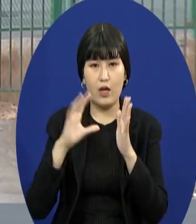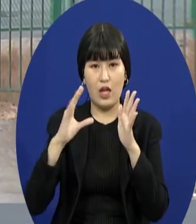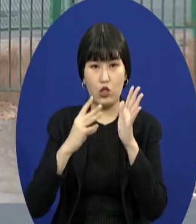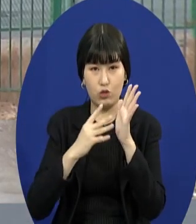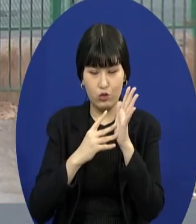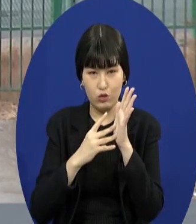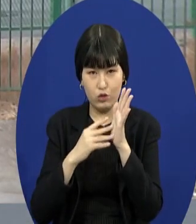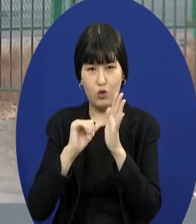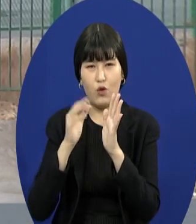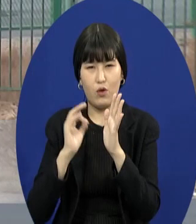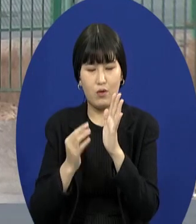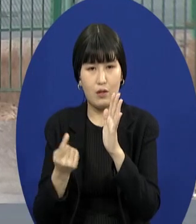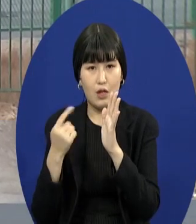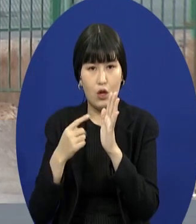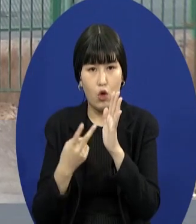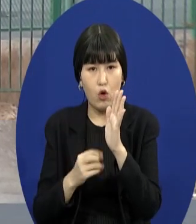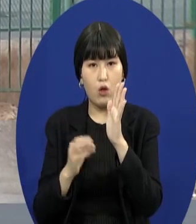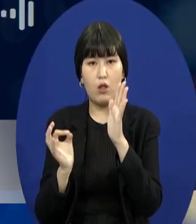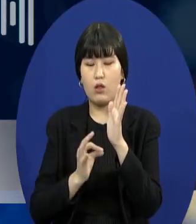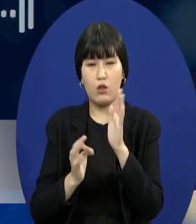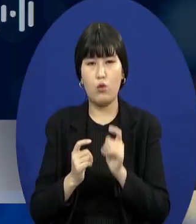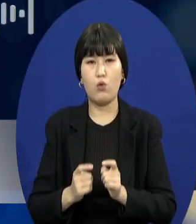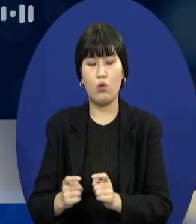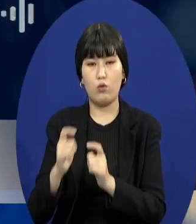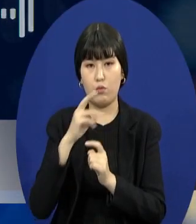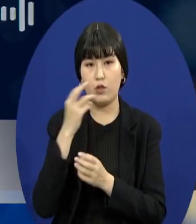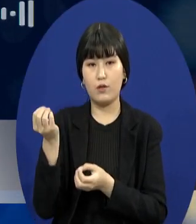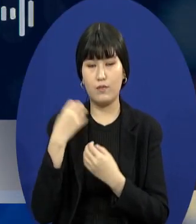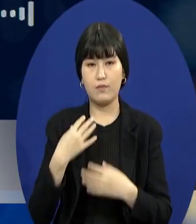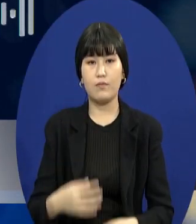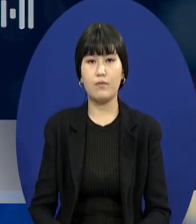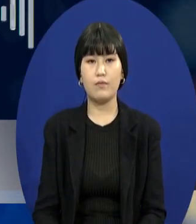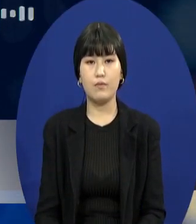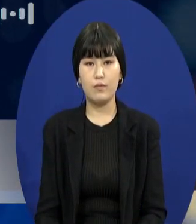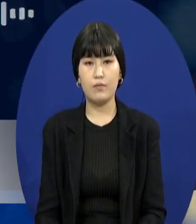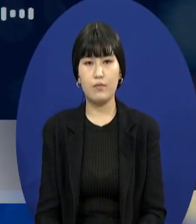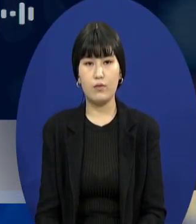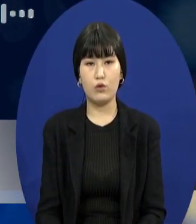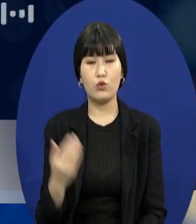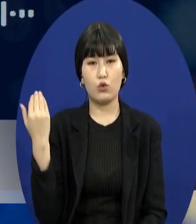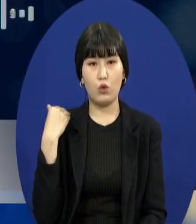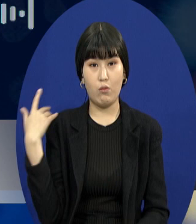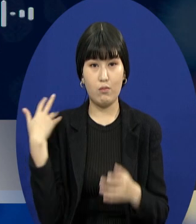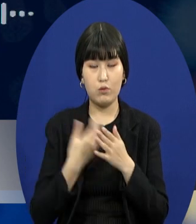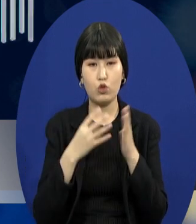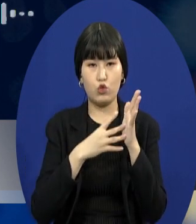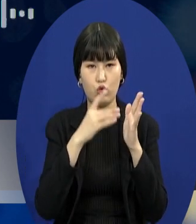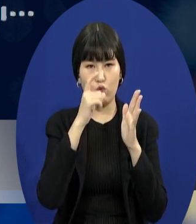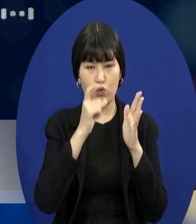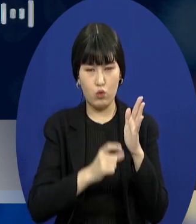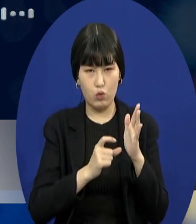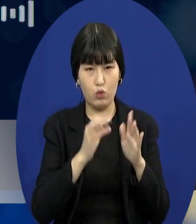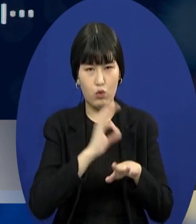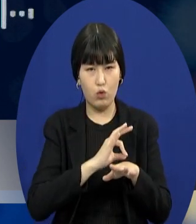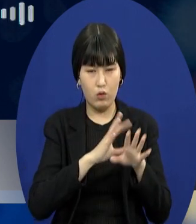тохиолдол бүртгэгдээгүй их сурвалжууд хэлж байна. Өнгөрсөн хугацаанд нийт 9 хүн эдгэрчсэн, 10 хүн бол